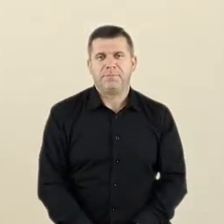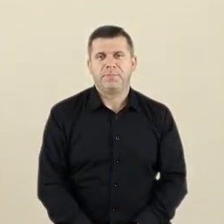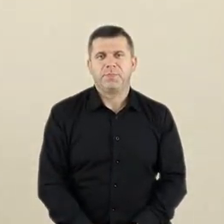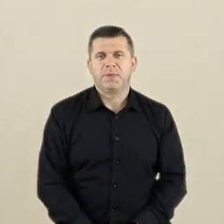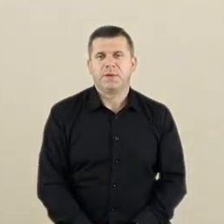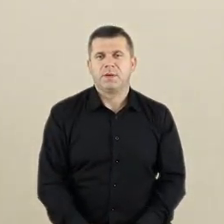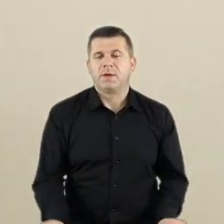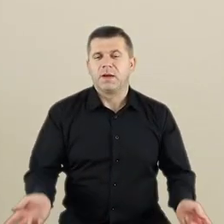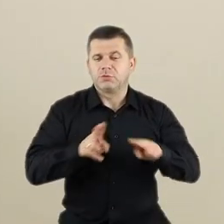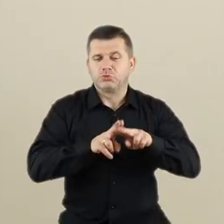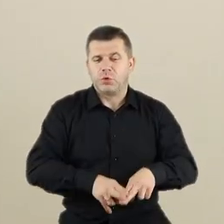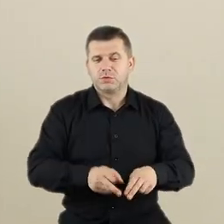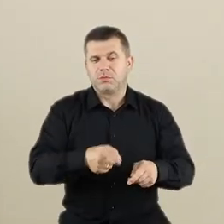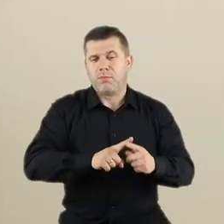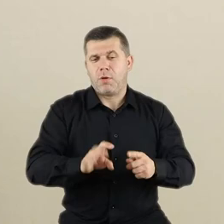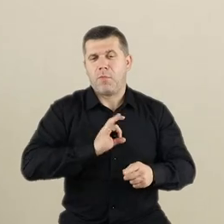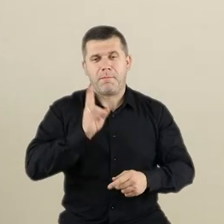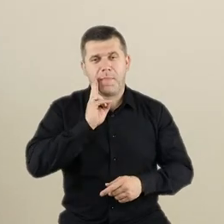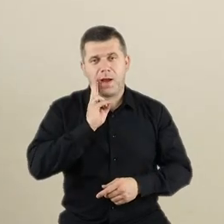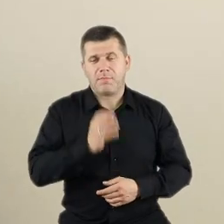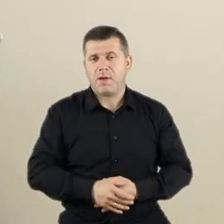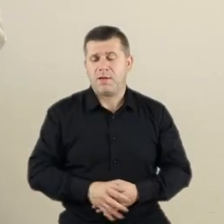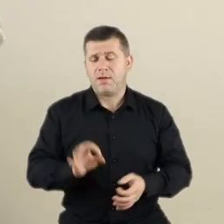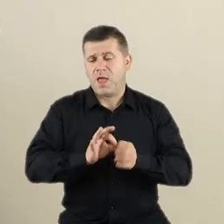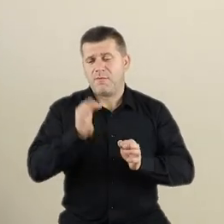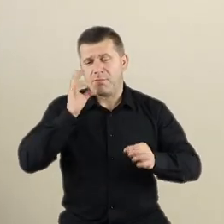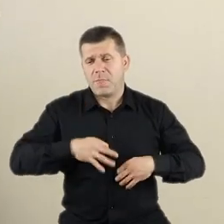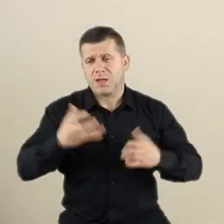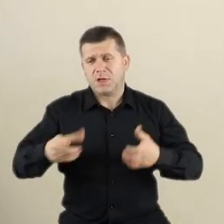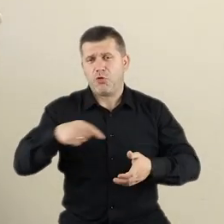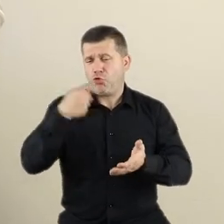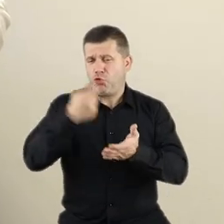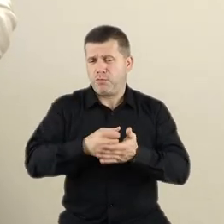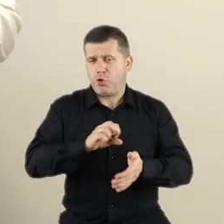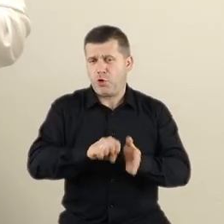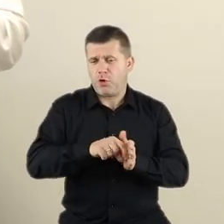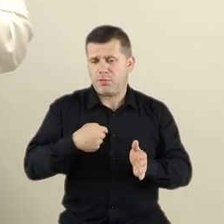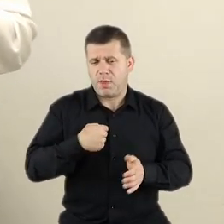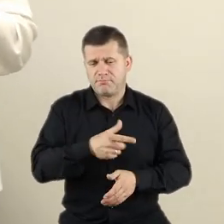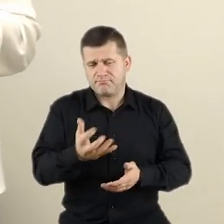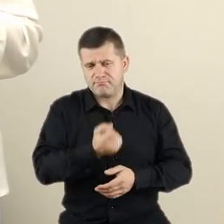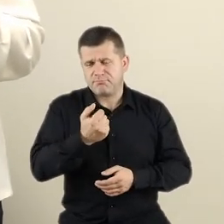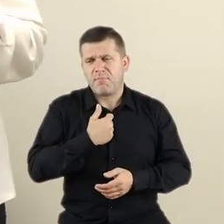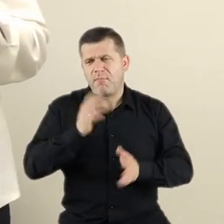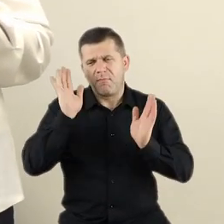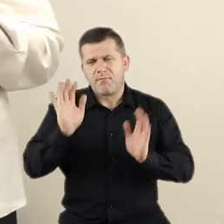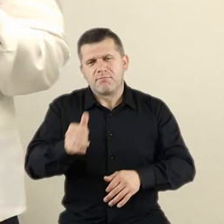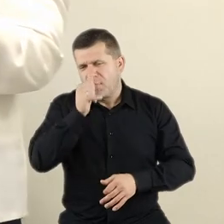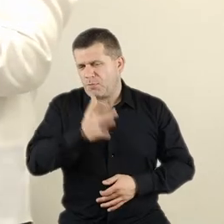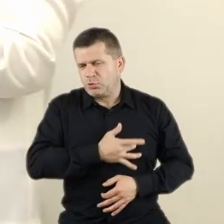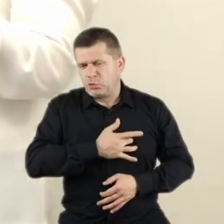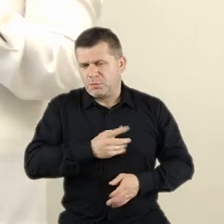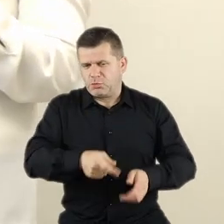zostało to po mojej mamie I nawet panie któryś tam chciały to odkupić ode mnie no ale no nie mam sumienia tego sprzedać